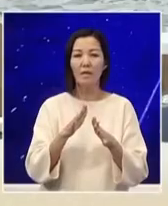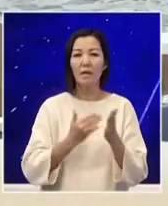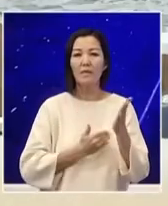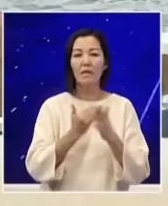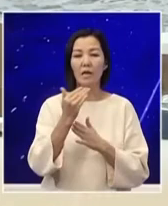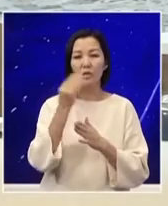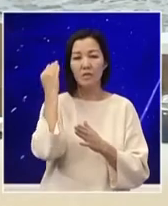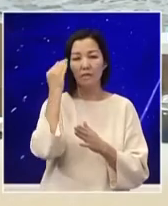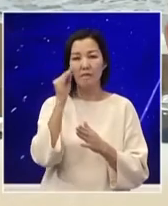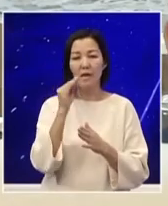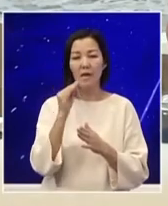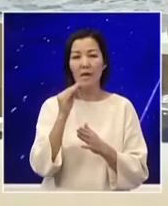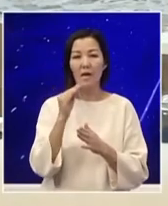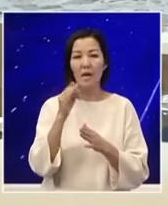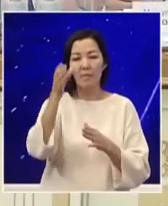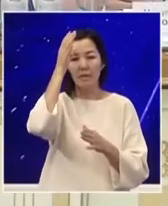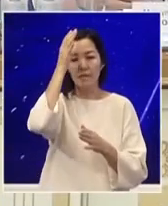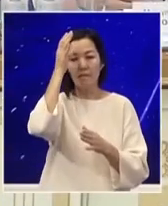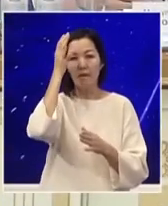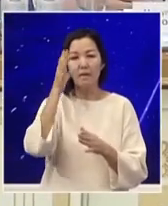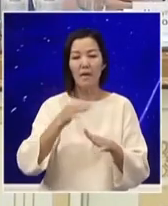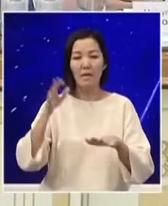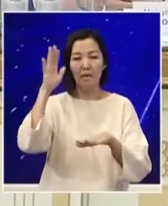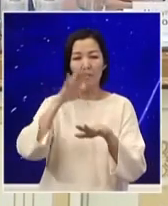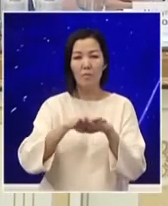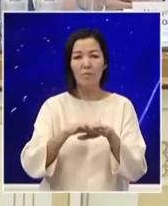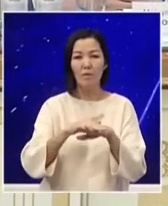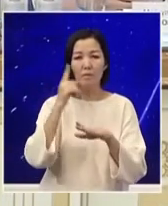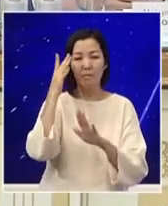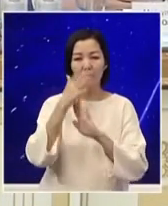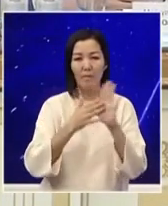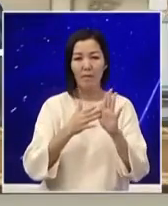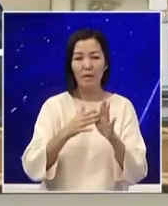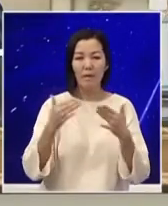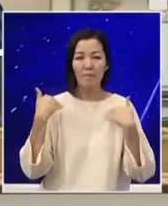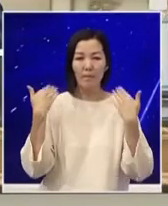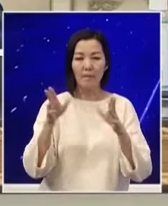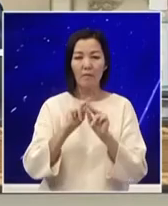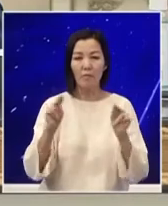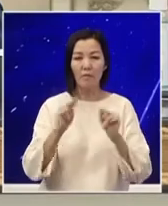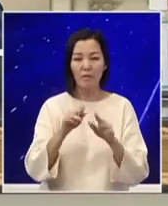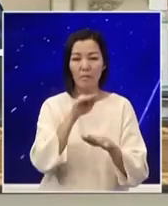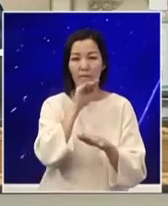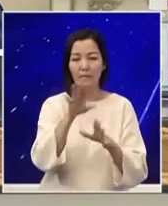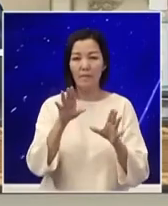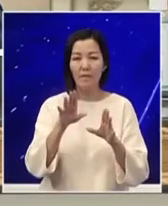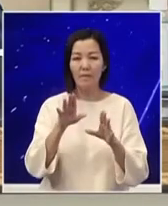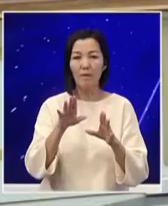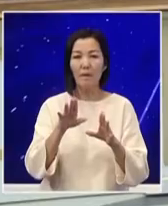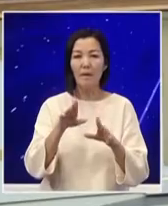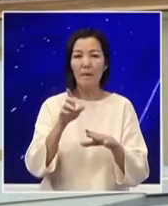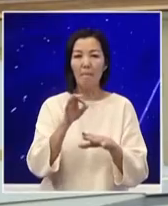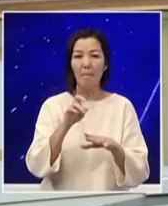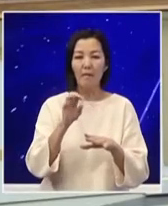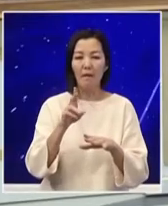качества образования школьников. А потому вопросы, поднятые акимом области, близки и понятны всем. Поздравляю учителей с их профессиональным праздником. Амандык Баталов еще